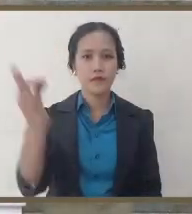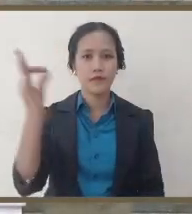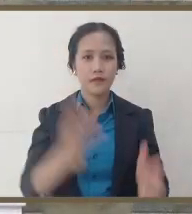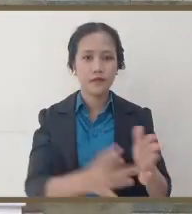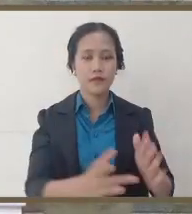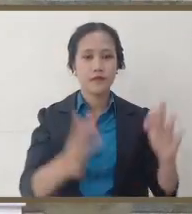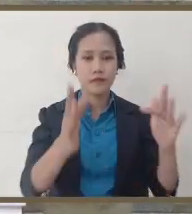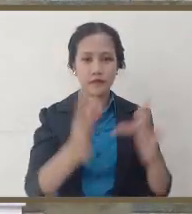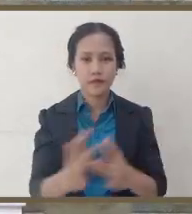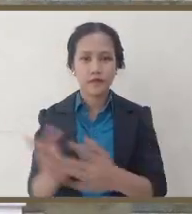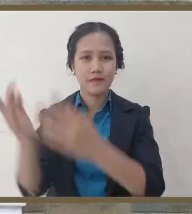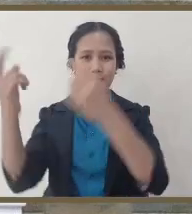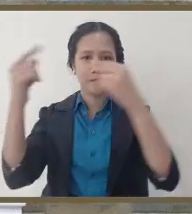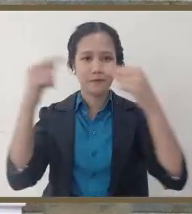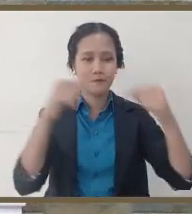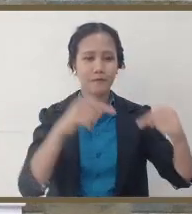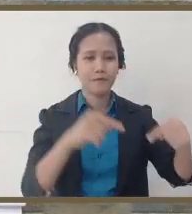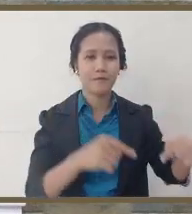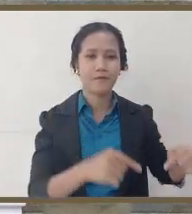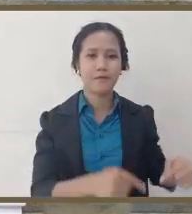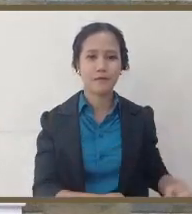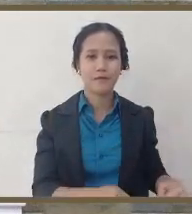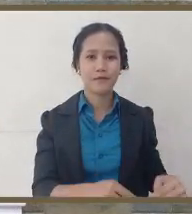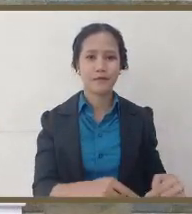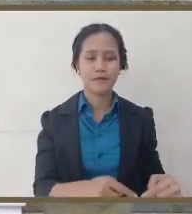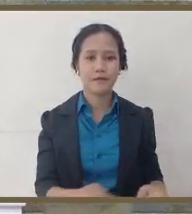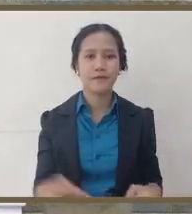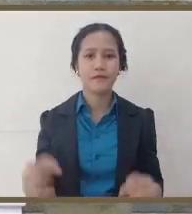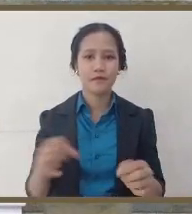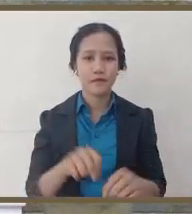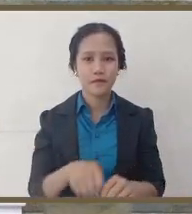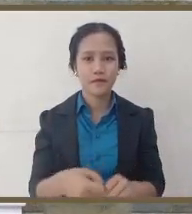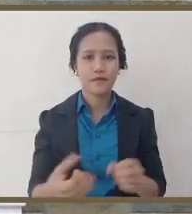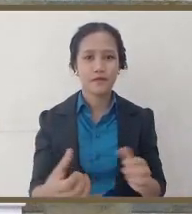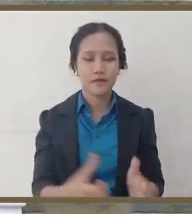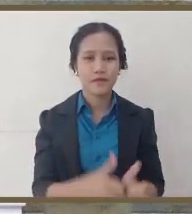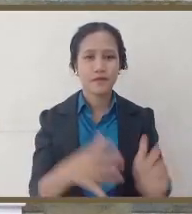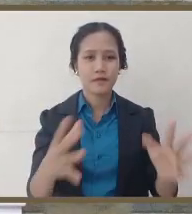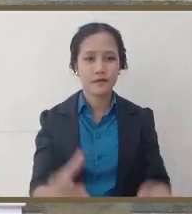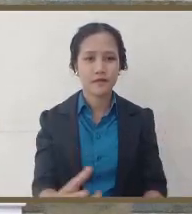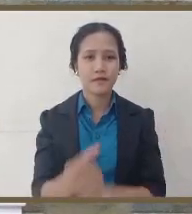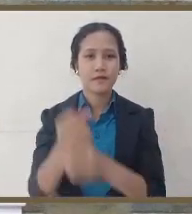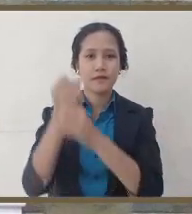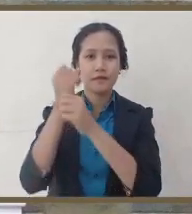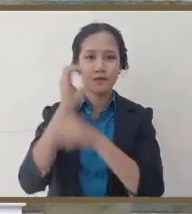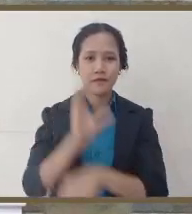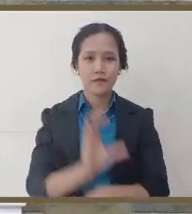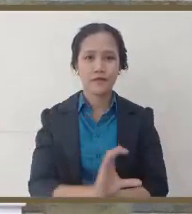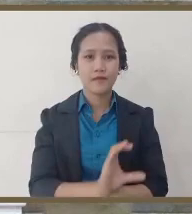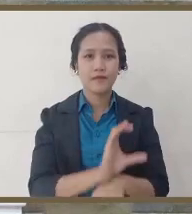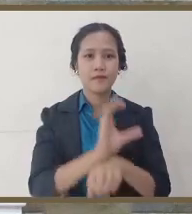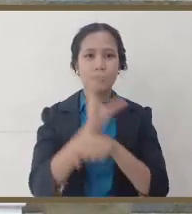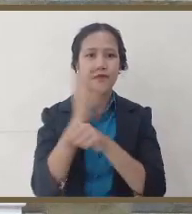magbabalik si Kristo upang kunin ang simbahan niyang